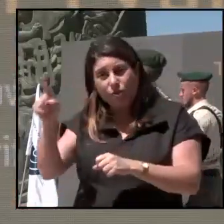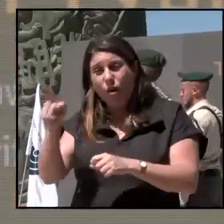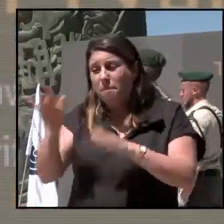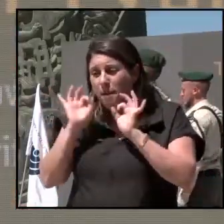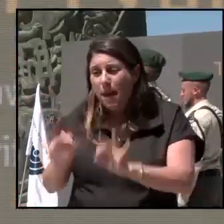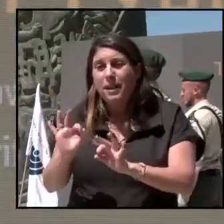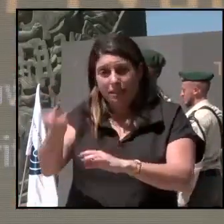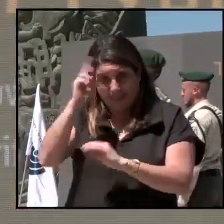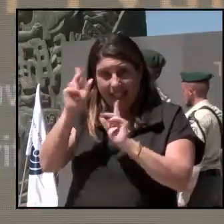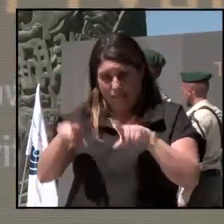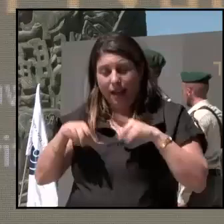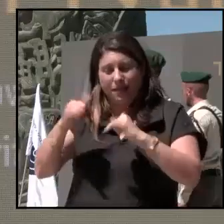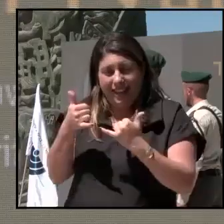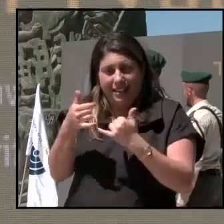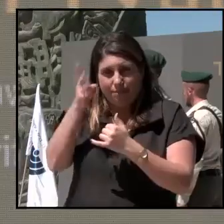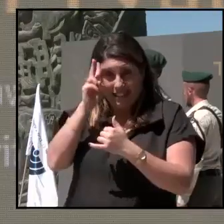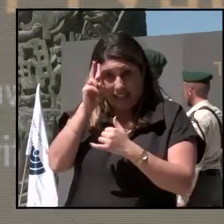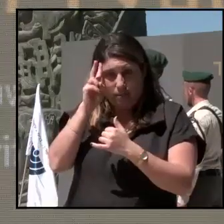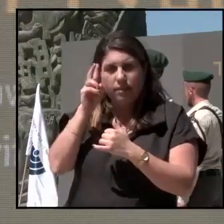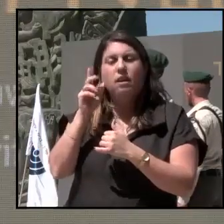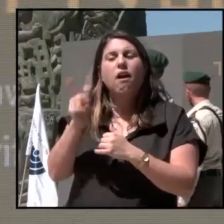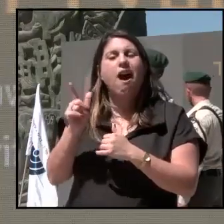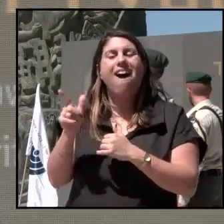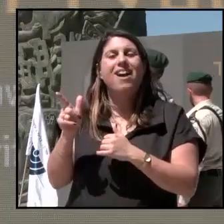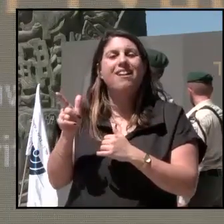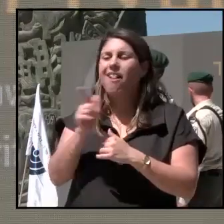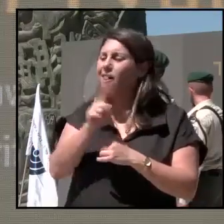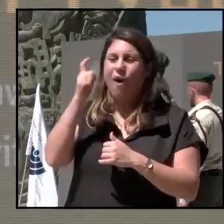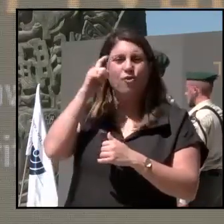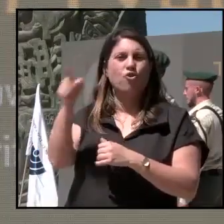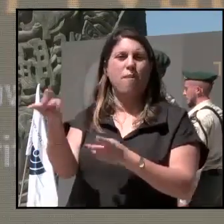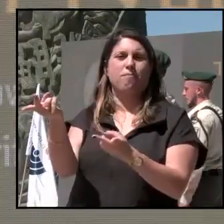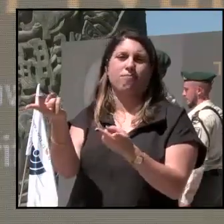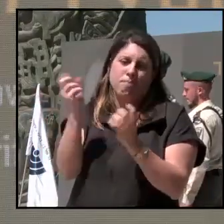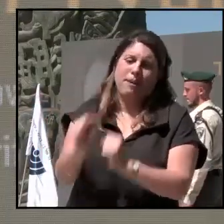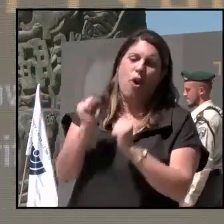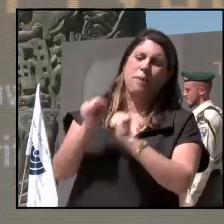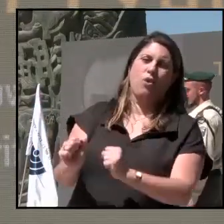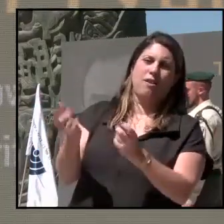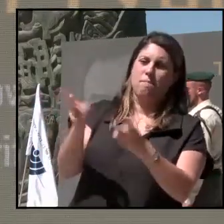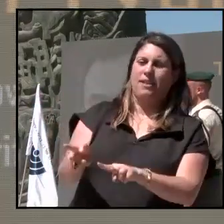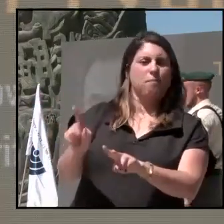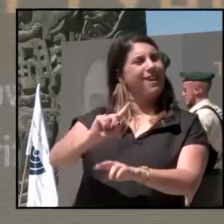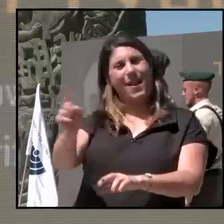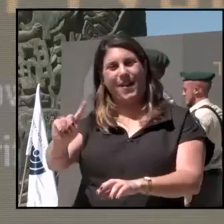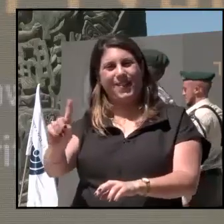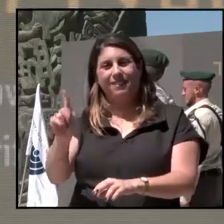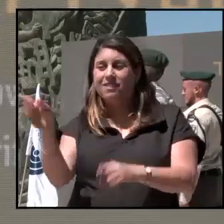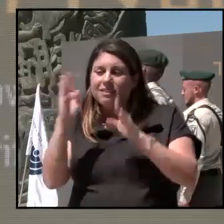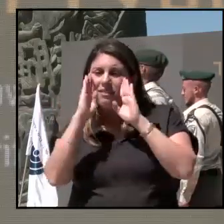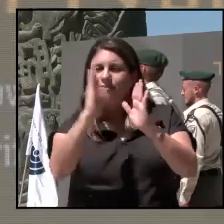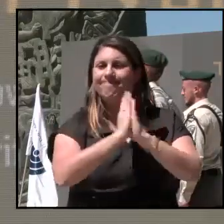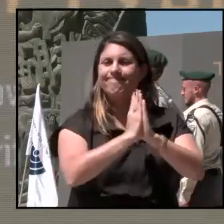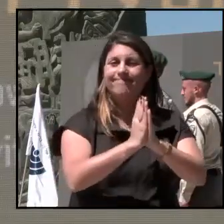באמת מסתכנים בסכנת חיים איומה, אבל לא חשבו שהם הולכים בוודאות, בוודאות למותם, כי מחשבה